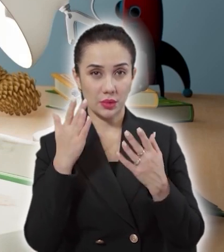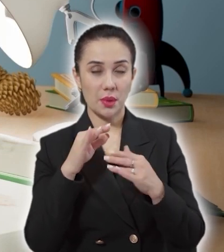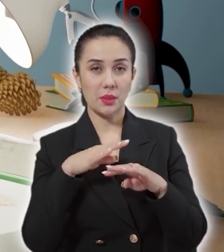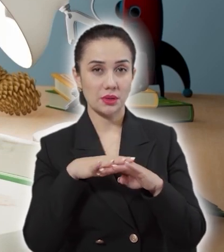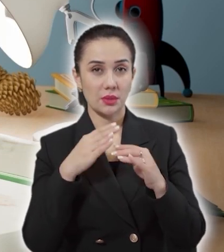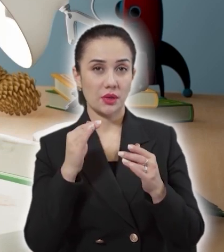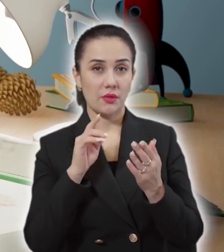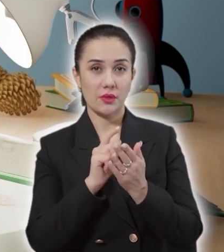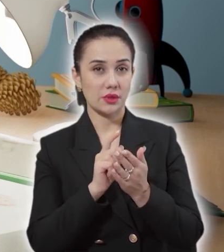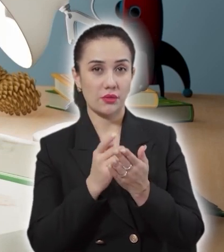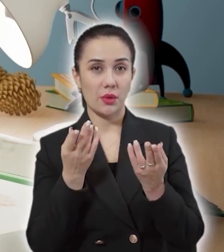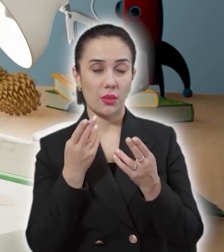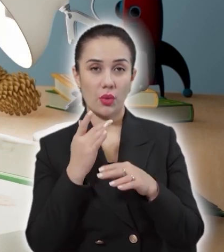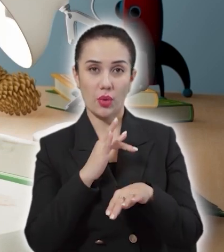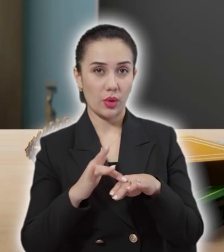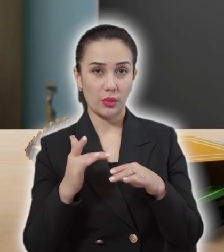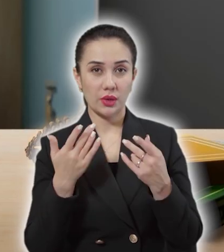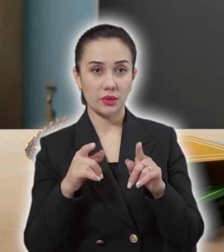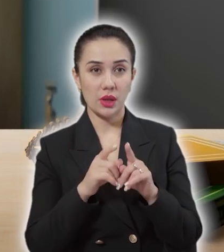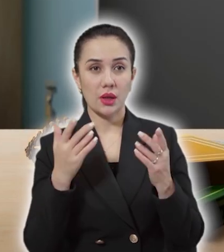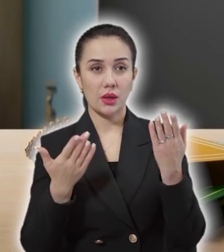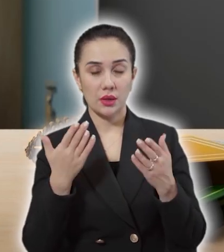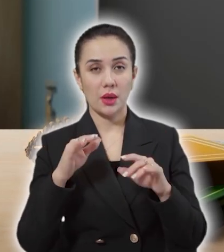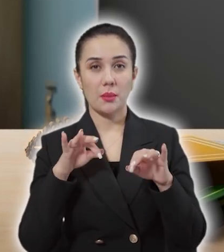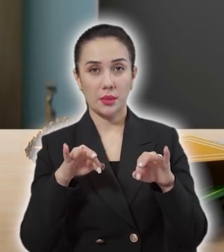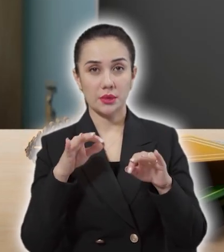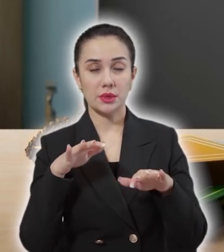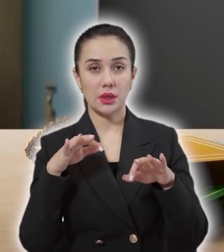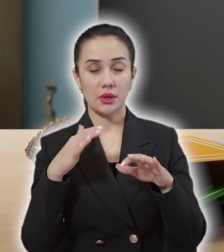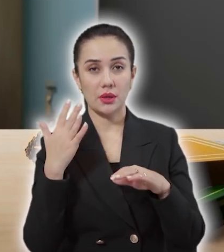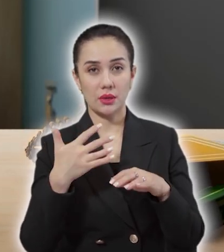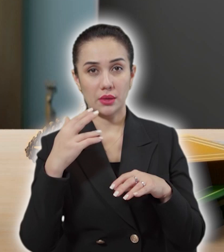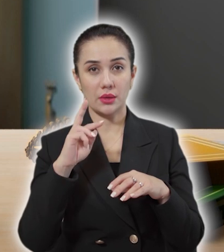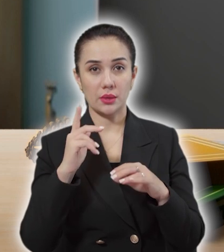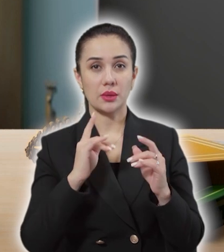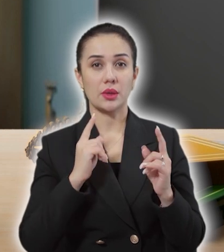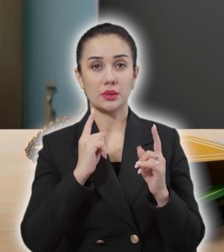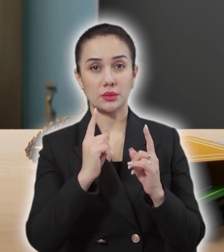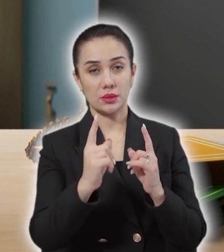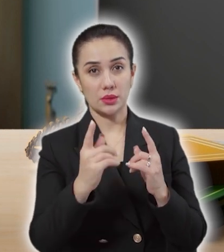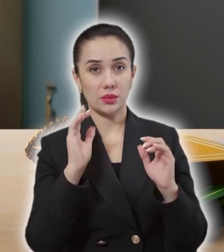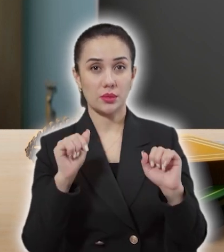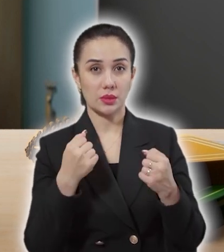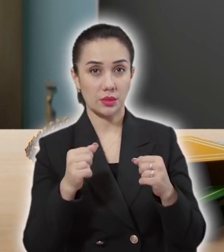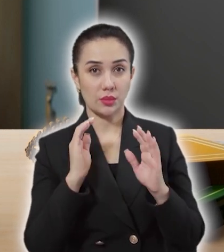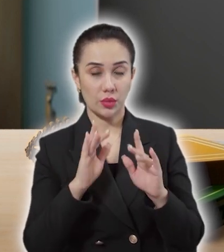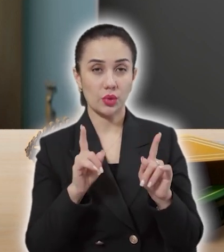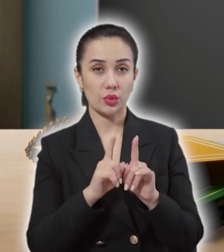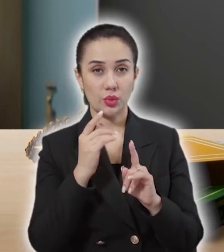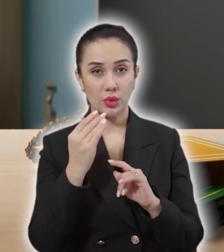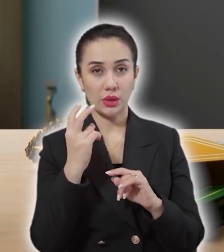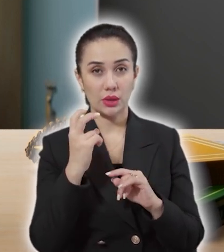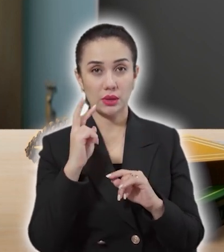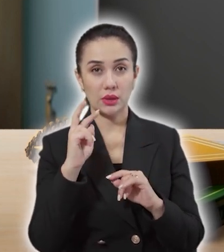matematikadan vazifam qolmaydi. Agar mashina 50 km soat tezlikda harakatlanayotgan